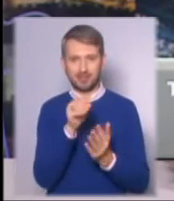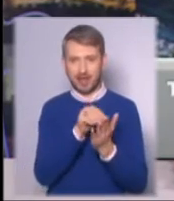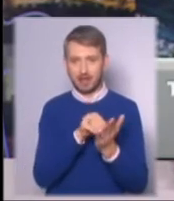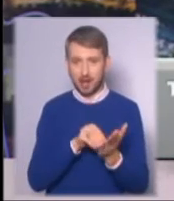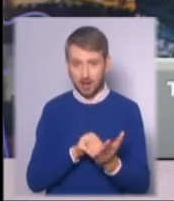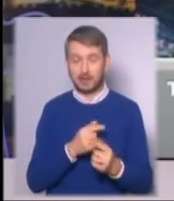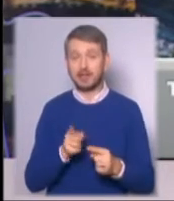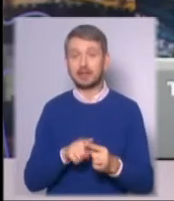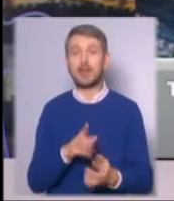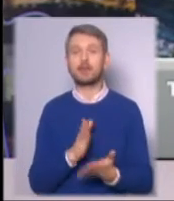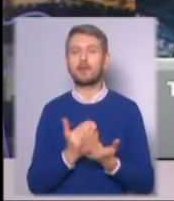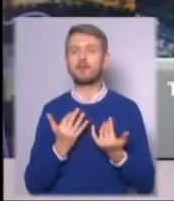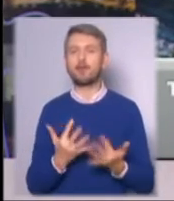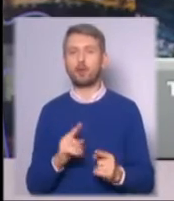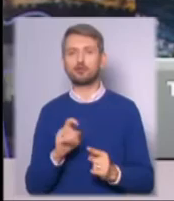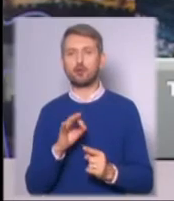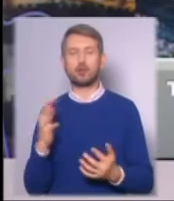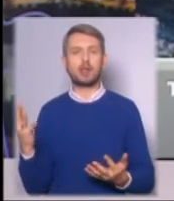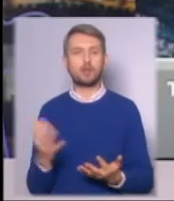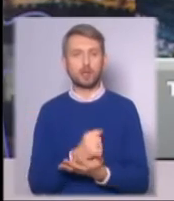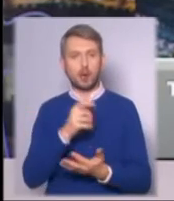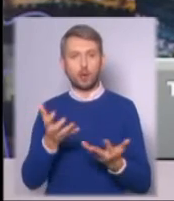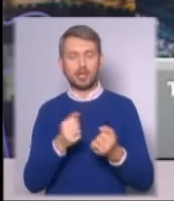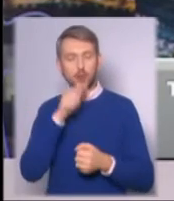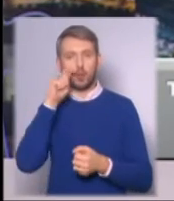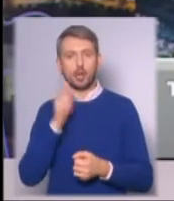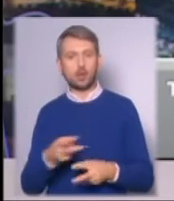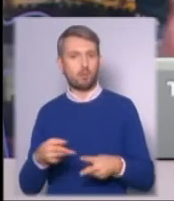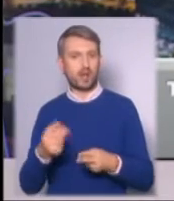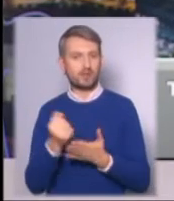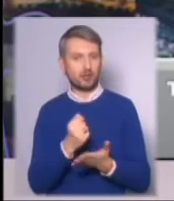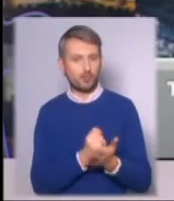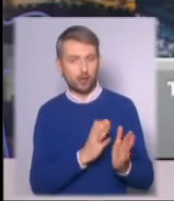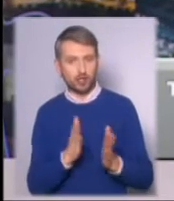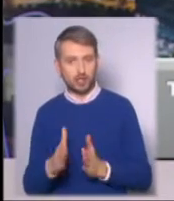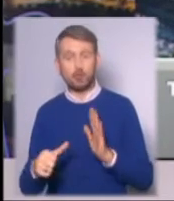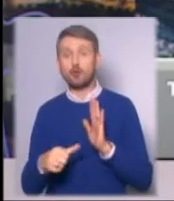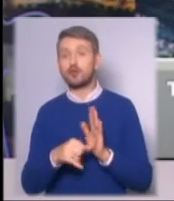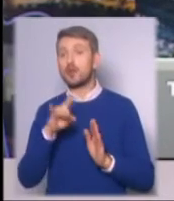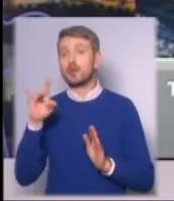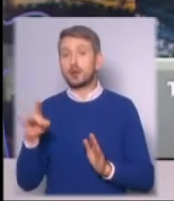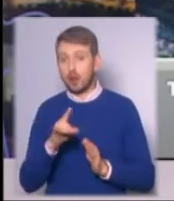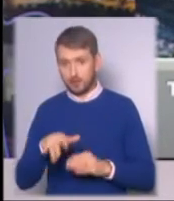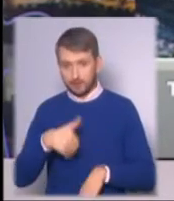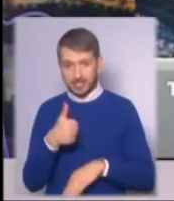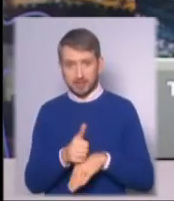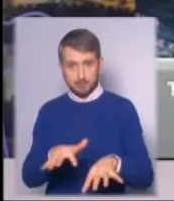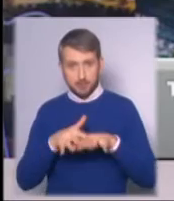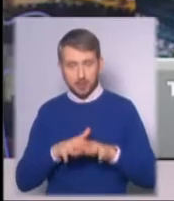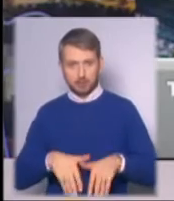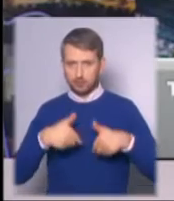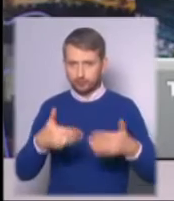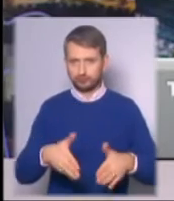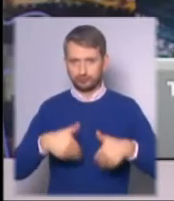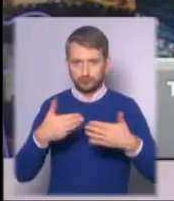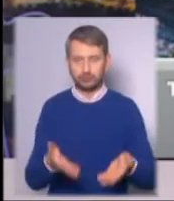вимогою щодо набуття отримання Україною безвізового режиму. А оскільки 6 разів спікер ставив на голосування щодо